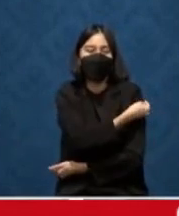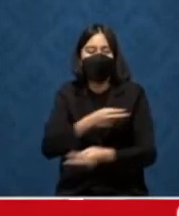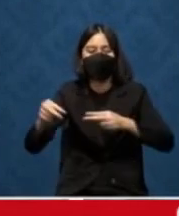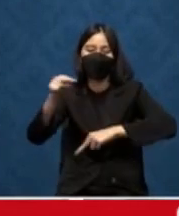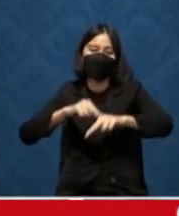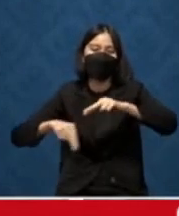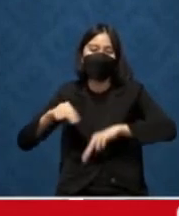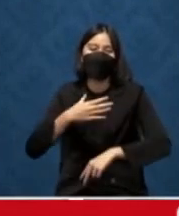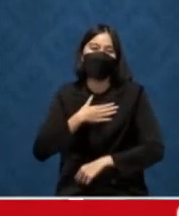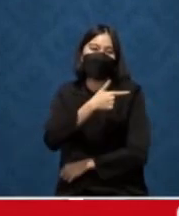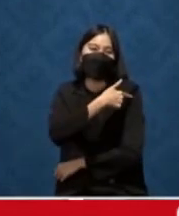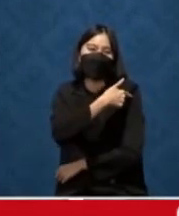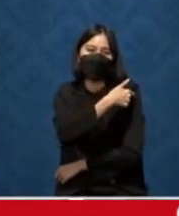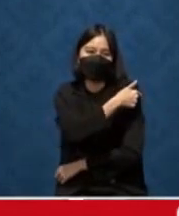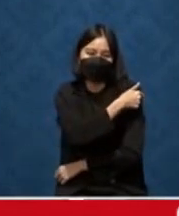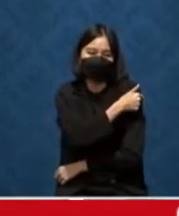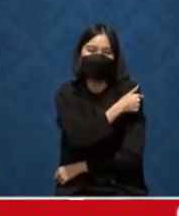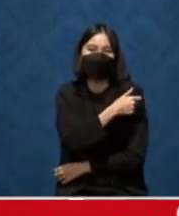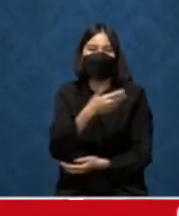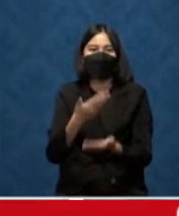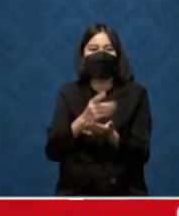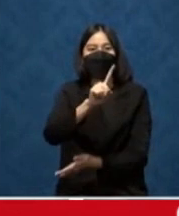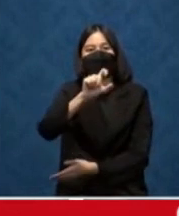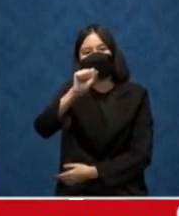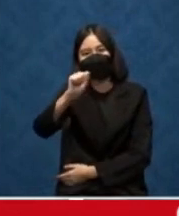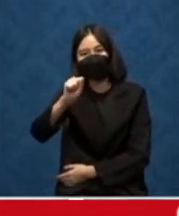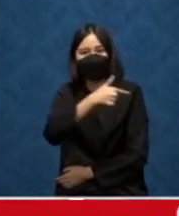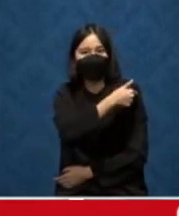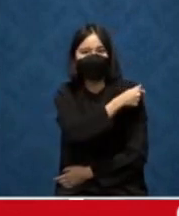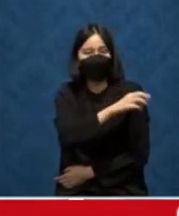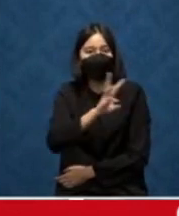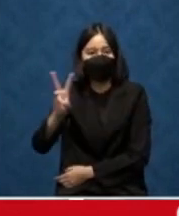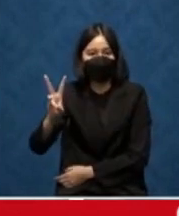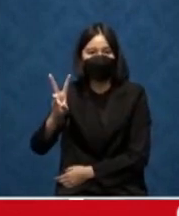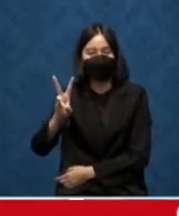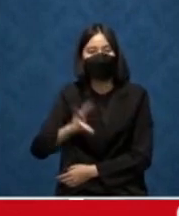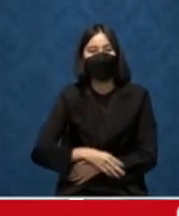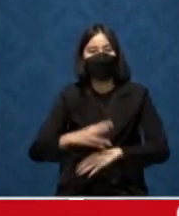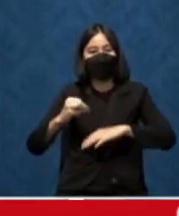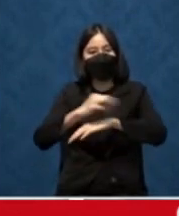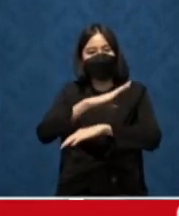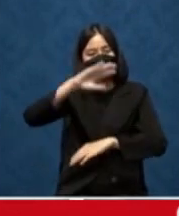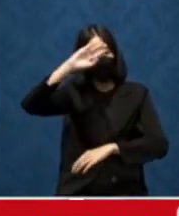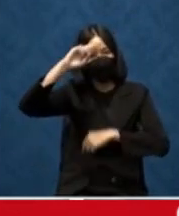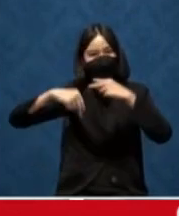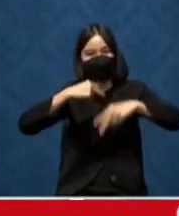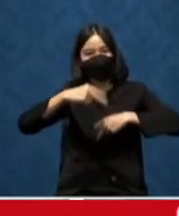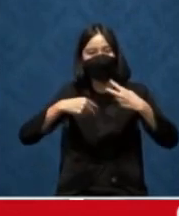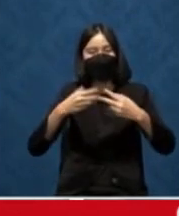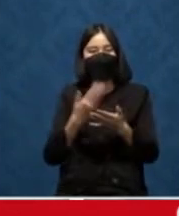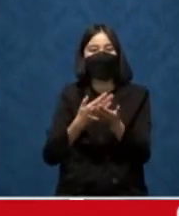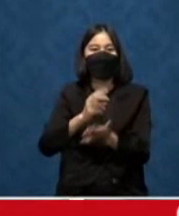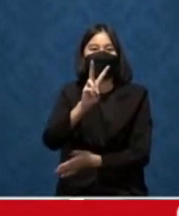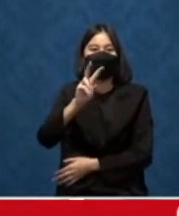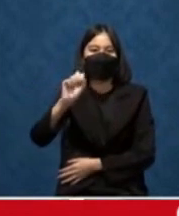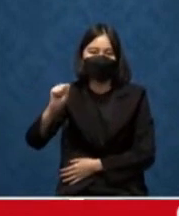า hell 17 blessingsาทำ Sky23 ครั้ง ครั้ง แล 2 แสน